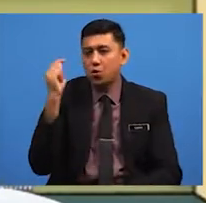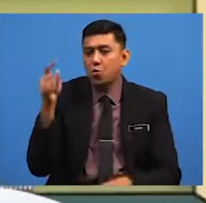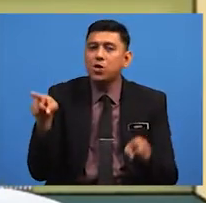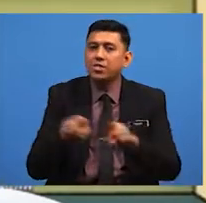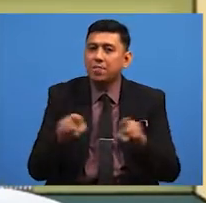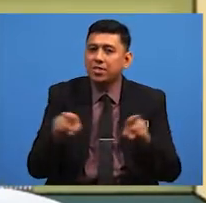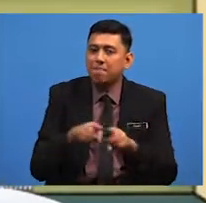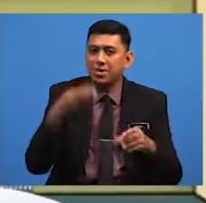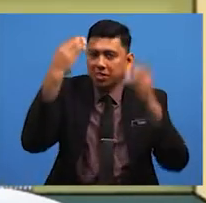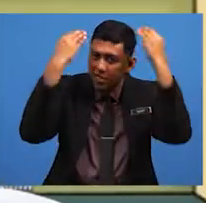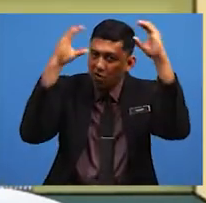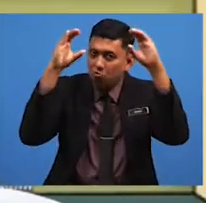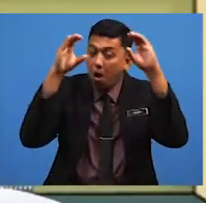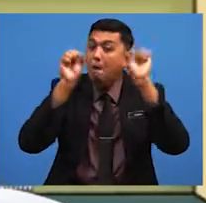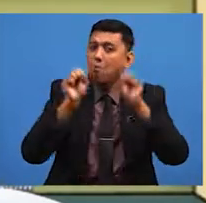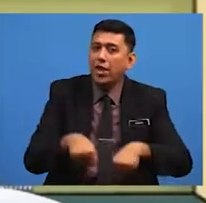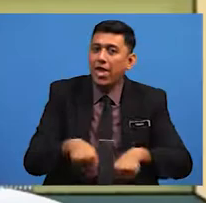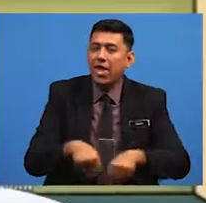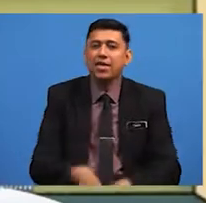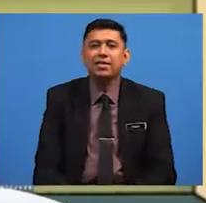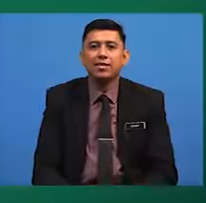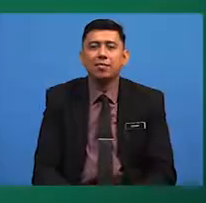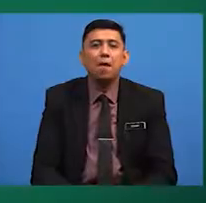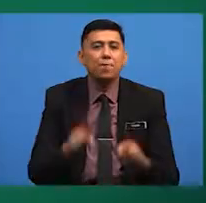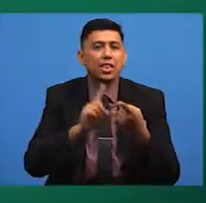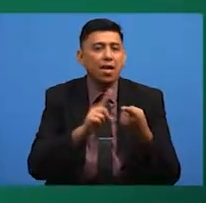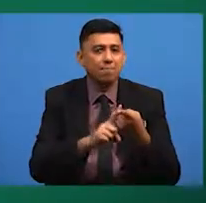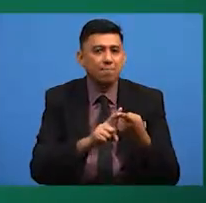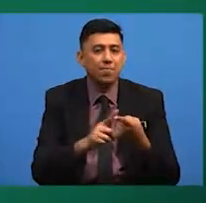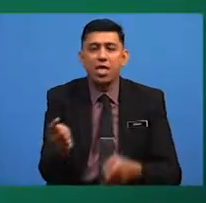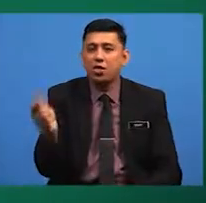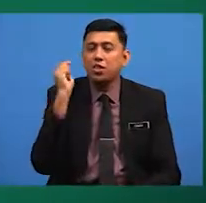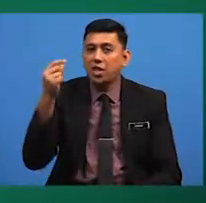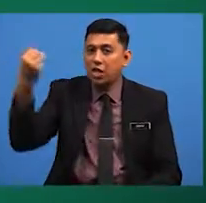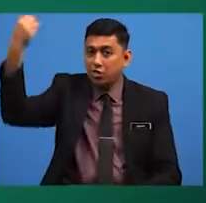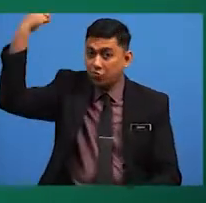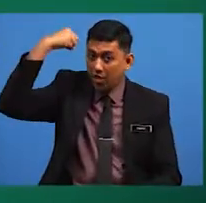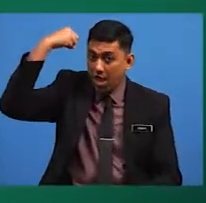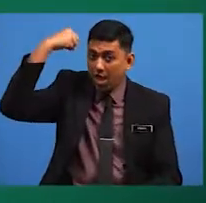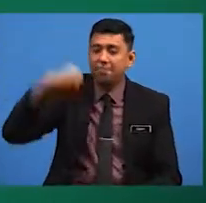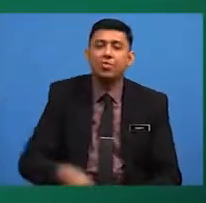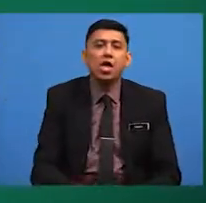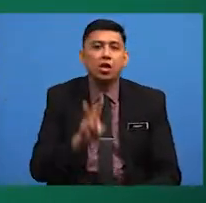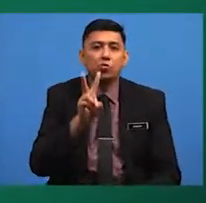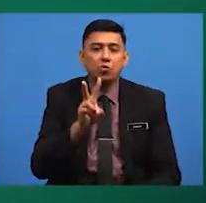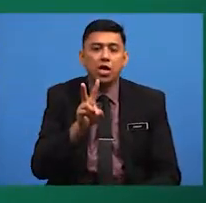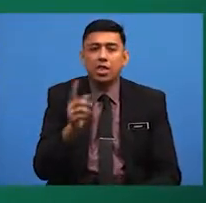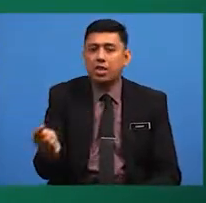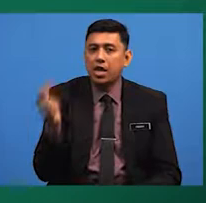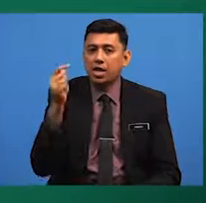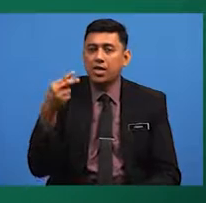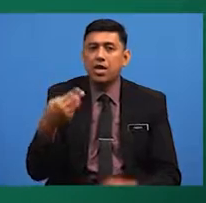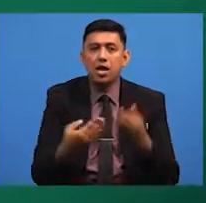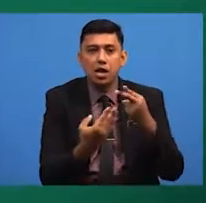bersama-sama cegur boleh job pertama tenaga surya senage